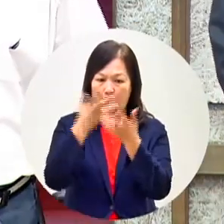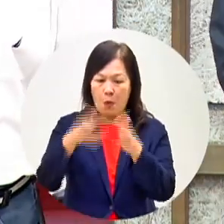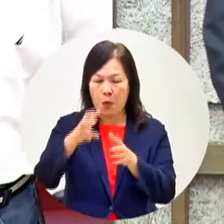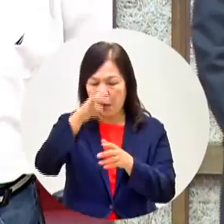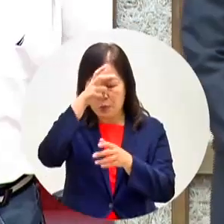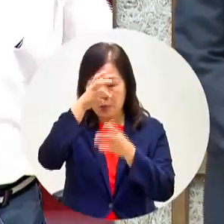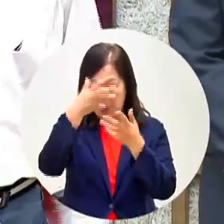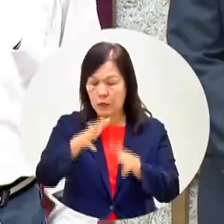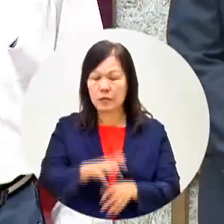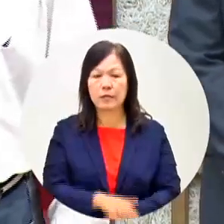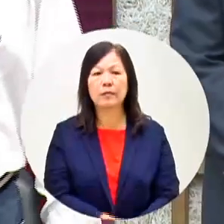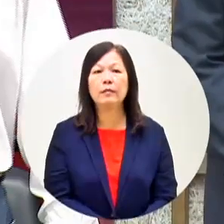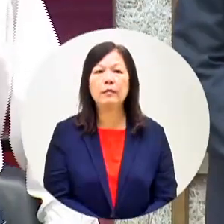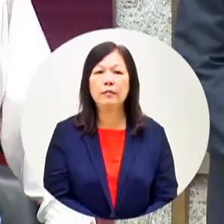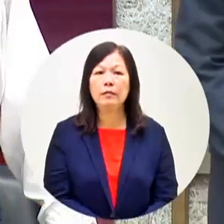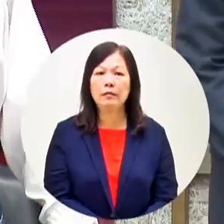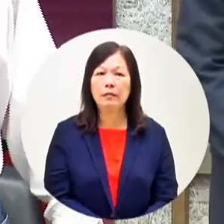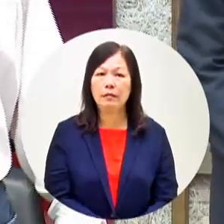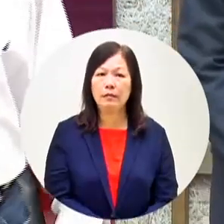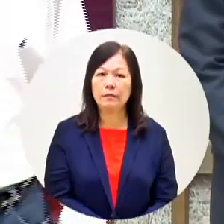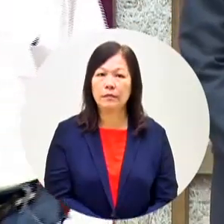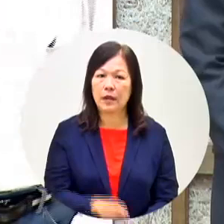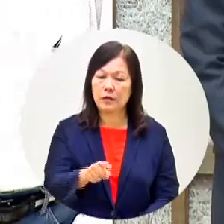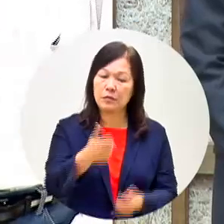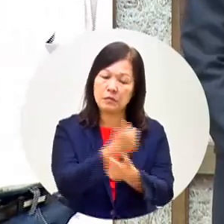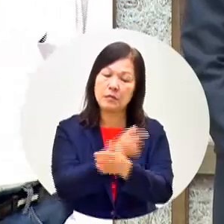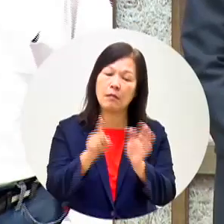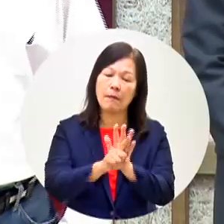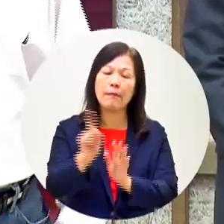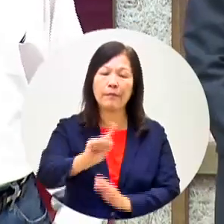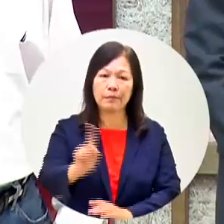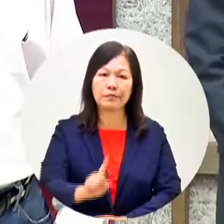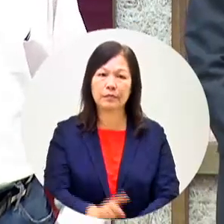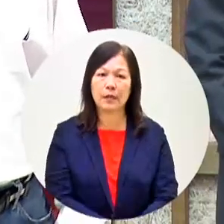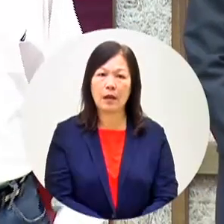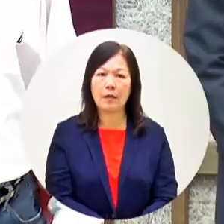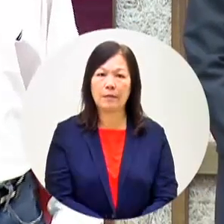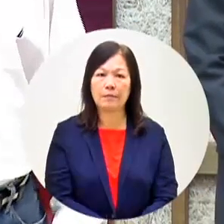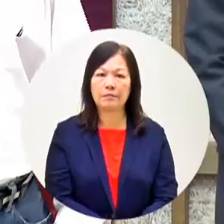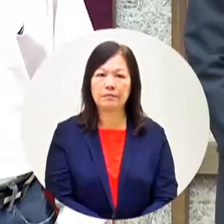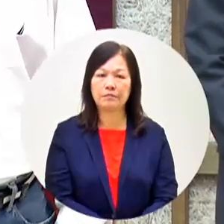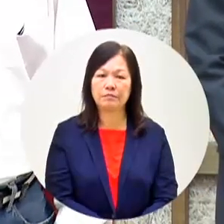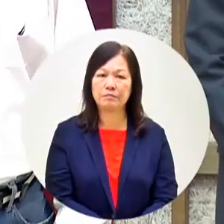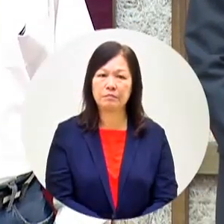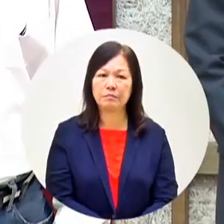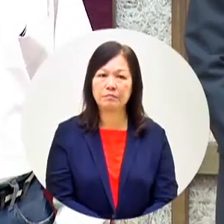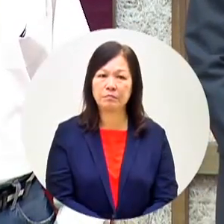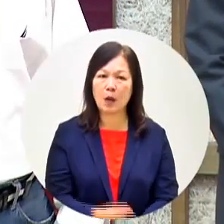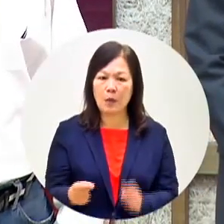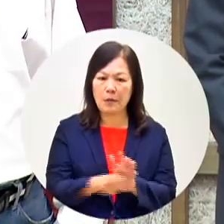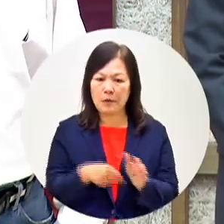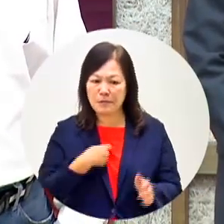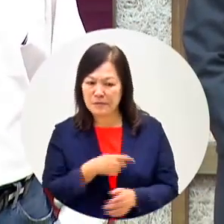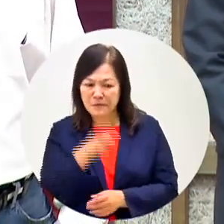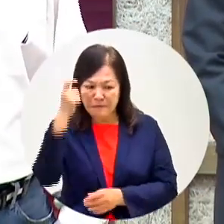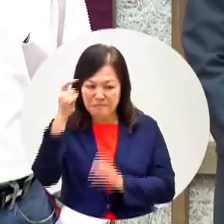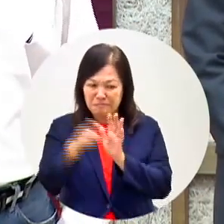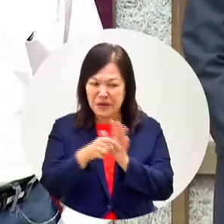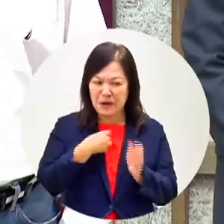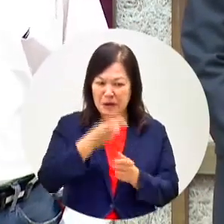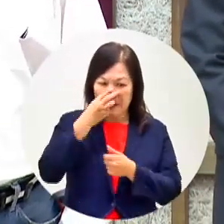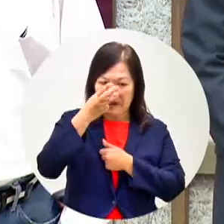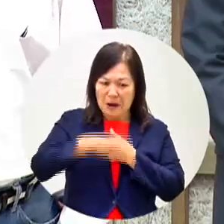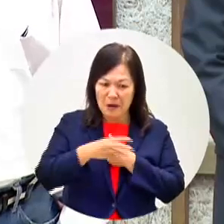这就是代表啥？寒蝉效应，意图使人不当选，含警察局都配合落